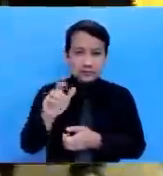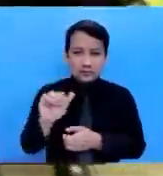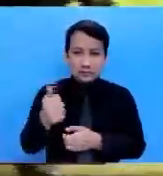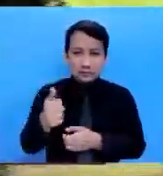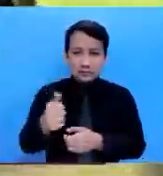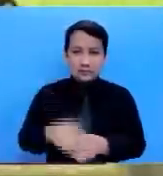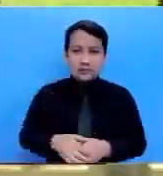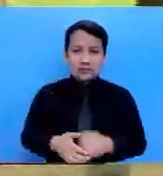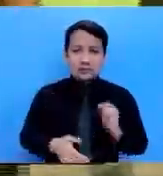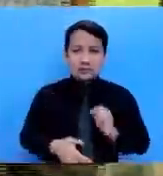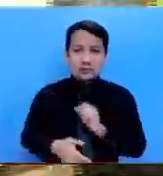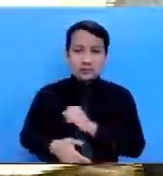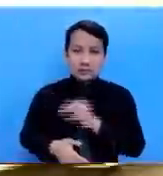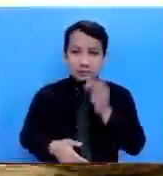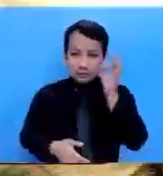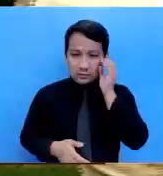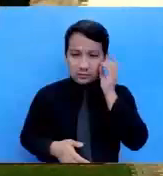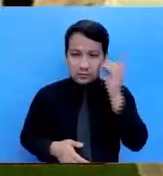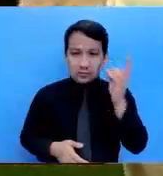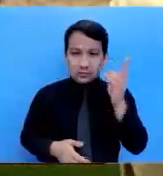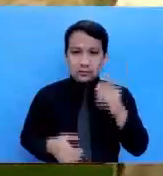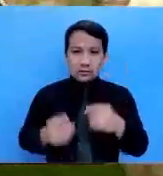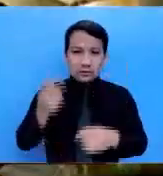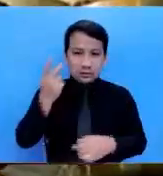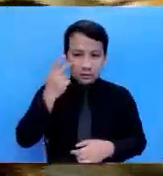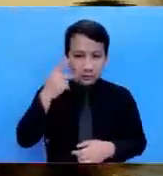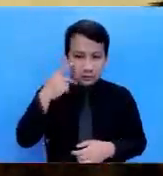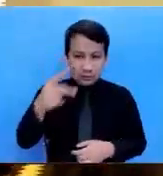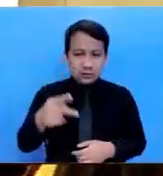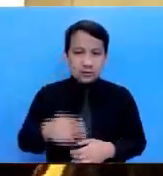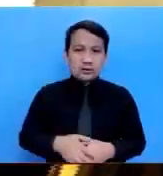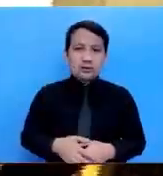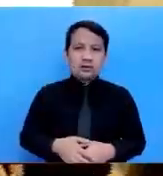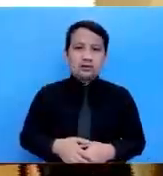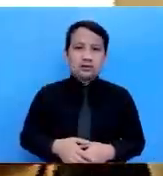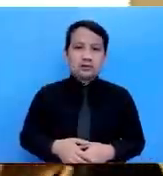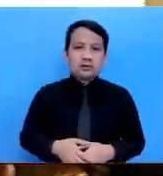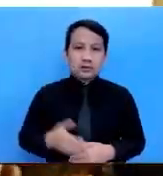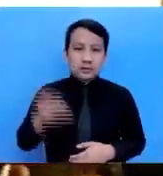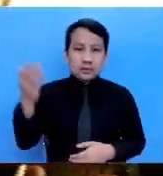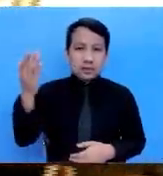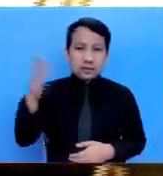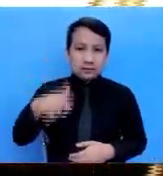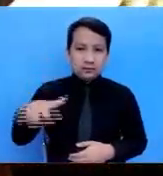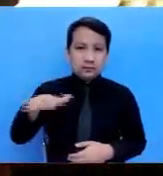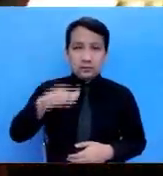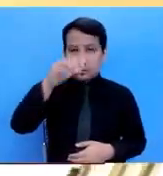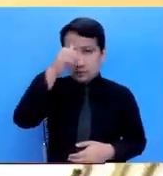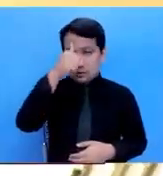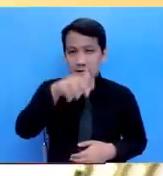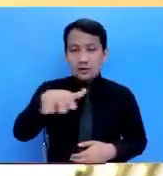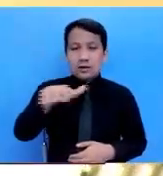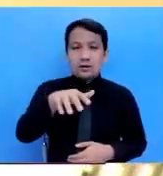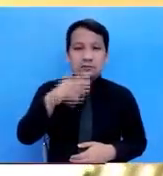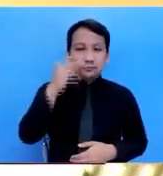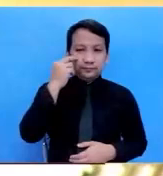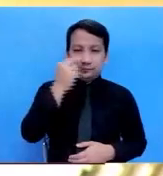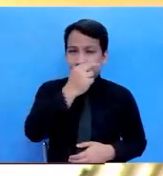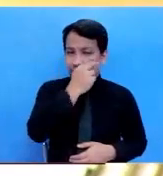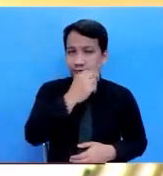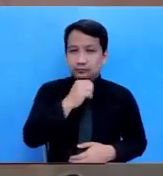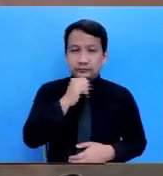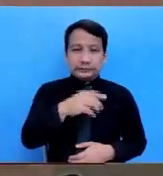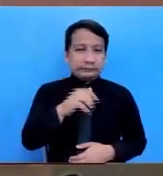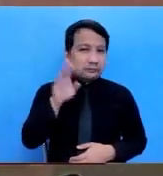Senator Franklin Drilon at Senator Kiko Pangilinan. Sa kanyang speech, inalala ni Balsy si Noynoy hindi lang bilang isang